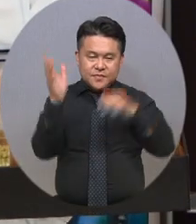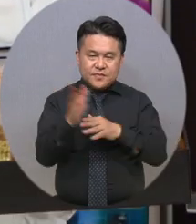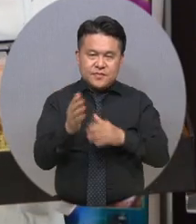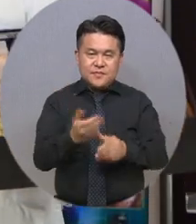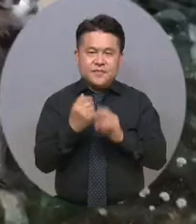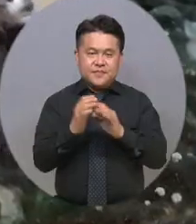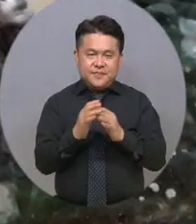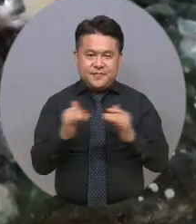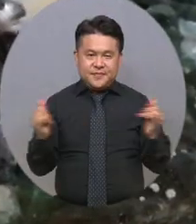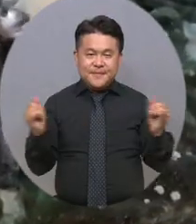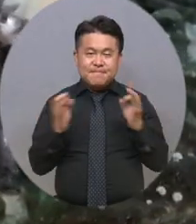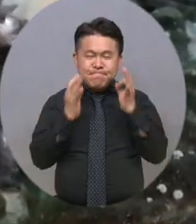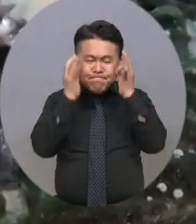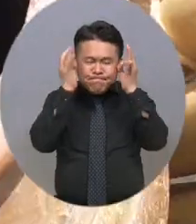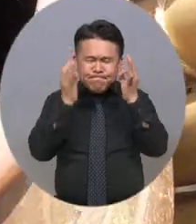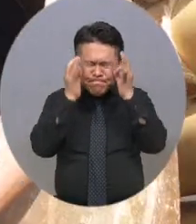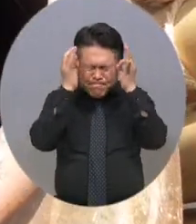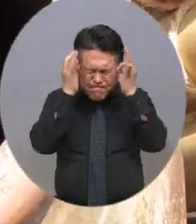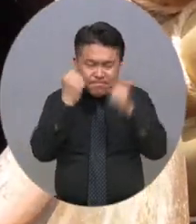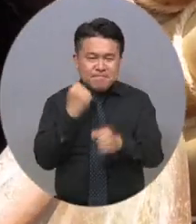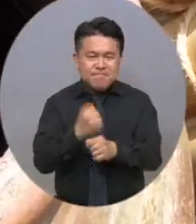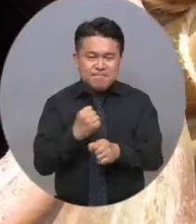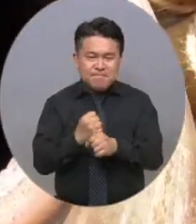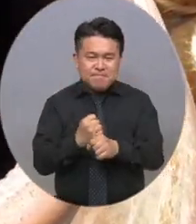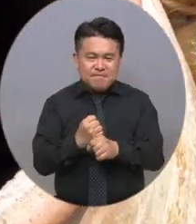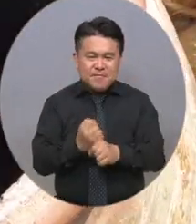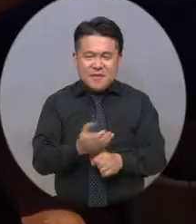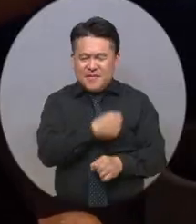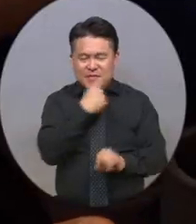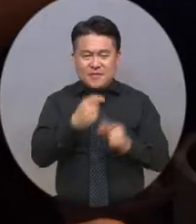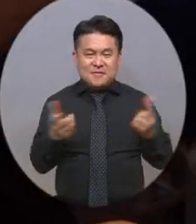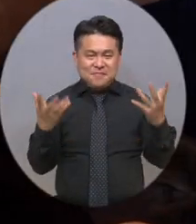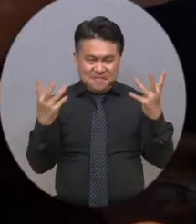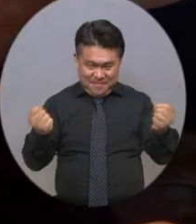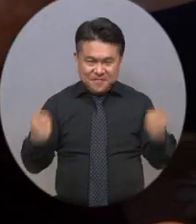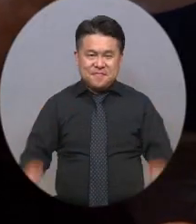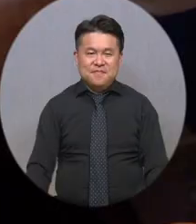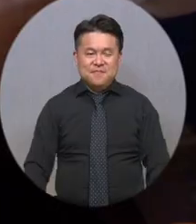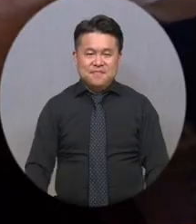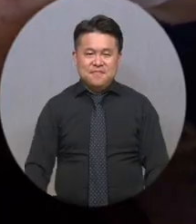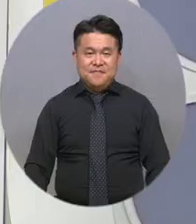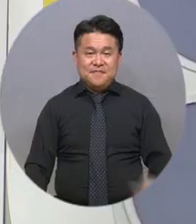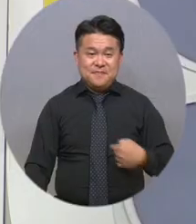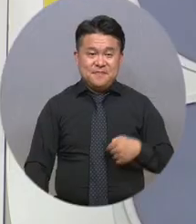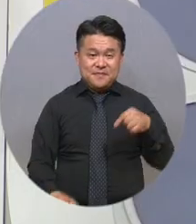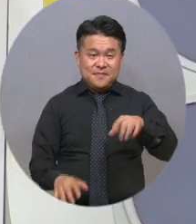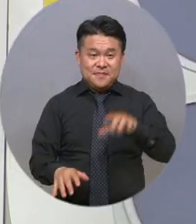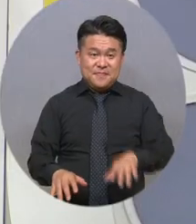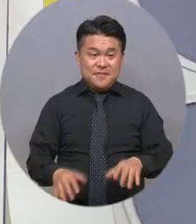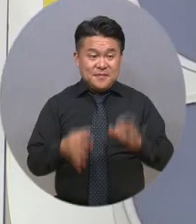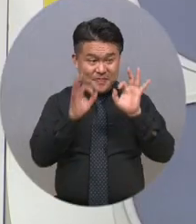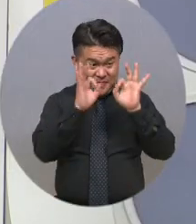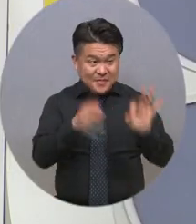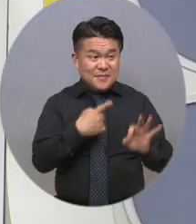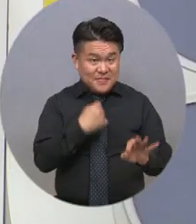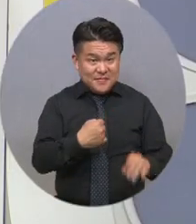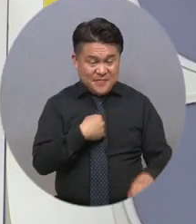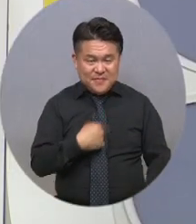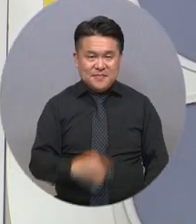농축어업인들이 정성들을 키운 산의 진미가 넘쳐납니다. 맞아요. 제가 그 현장을 또 많이 봤던 사람 중